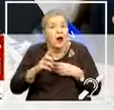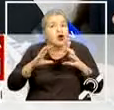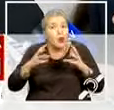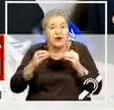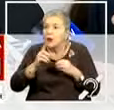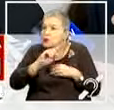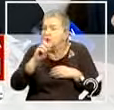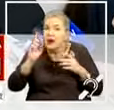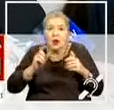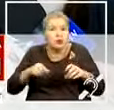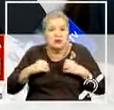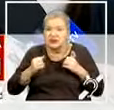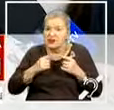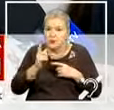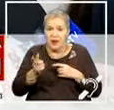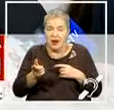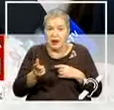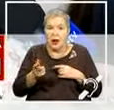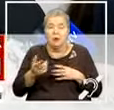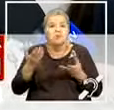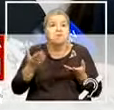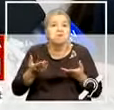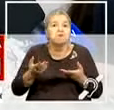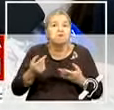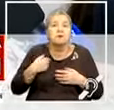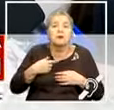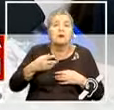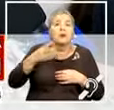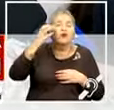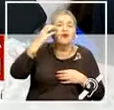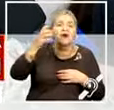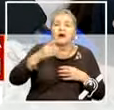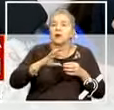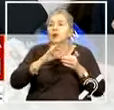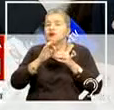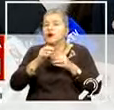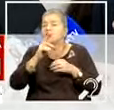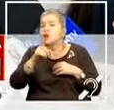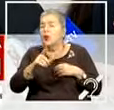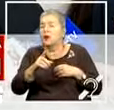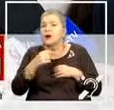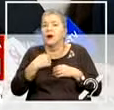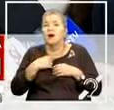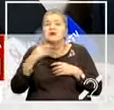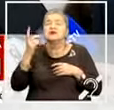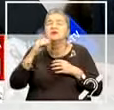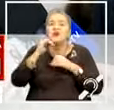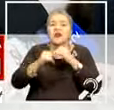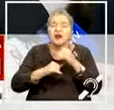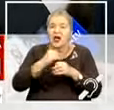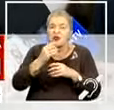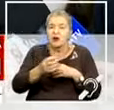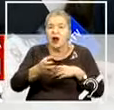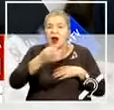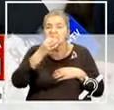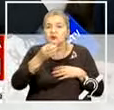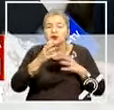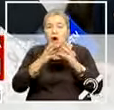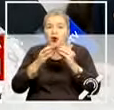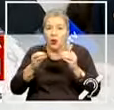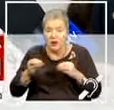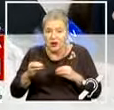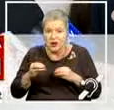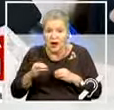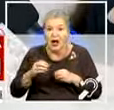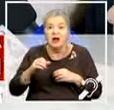Suntem din, nu numai de la noi, ci și de la oficiali din structurile internaționale, s-a auzit că România este pe